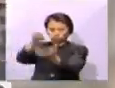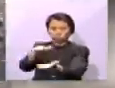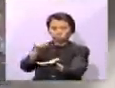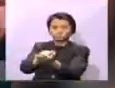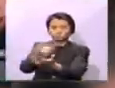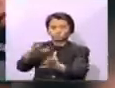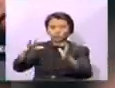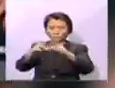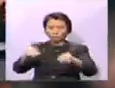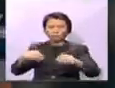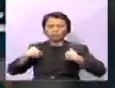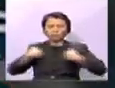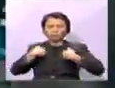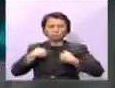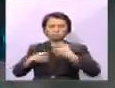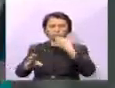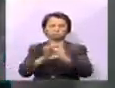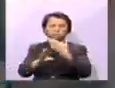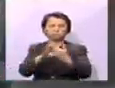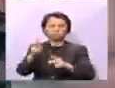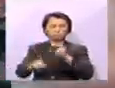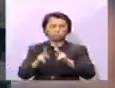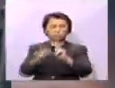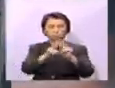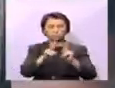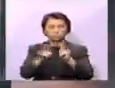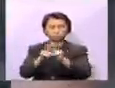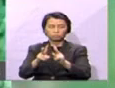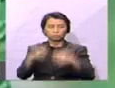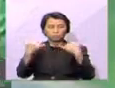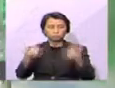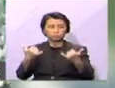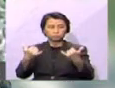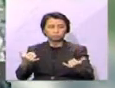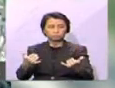berikutan habitatnya yang mengancam penduduk ketika